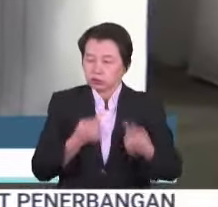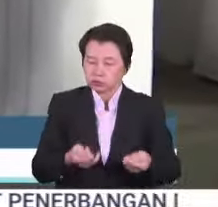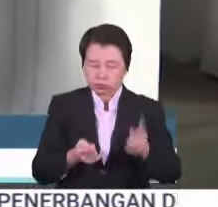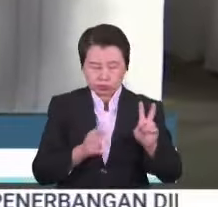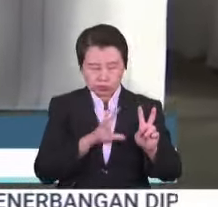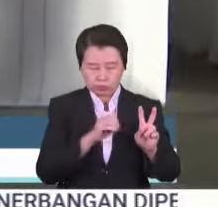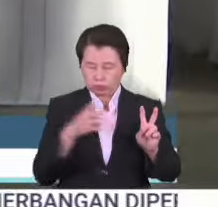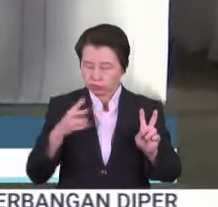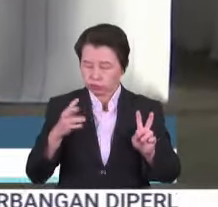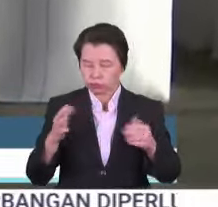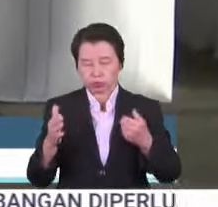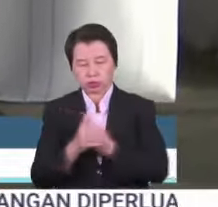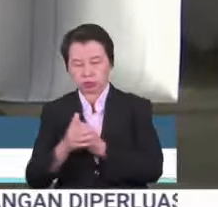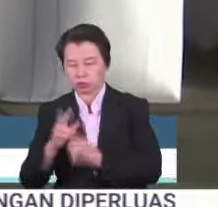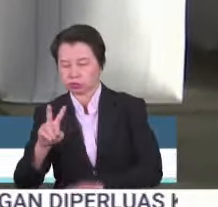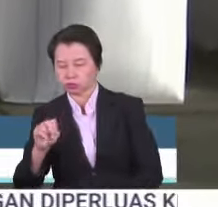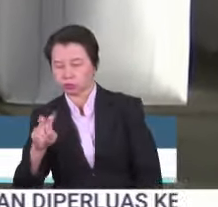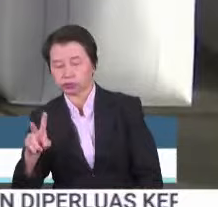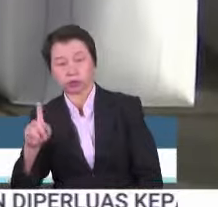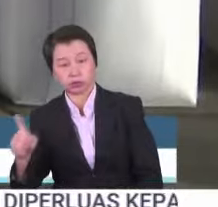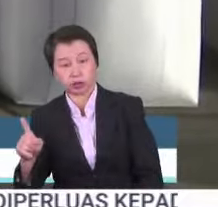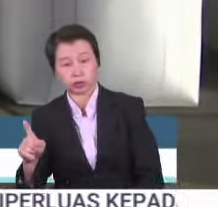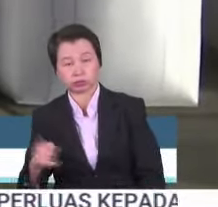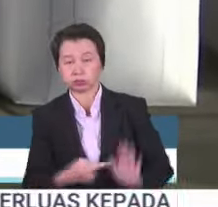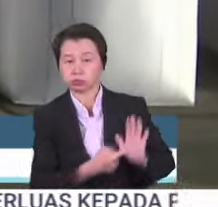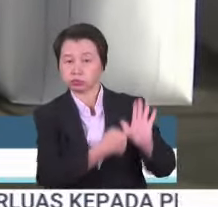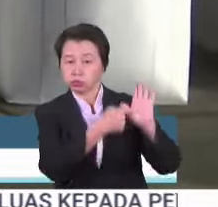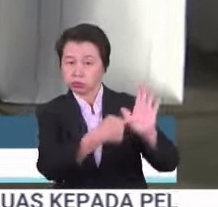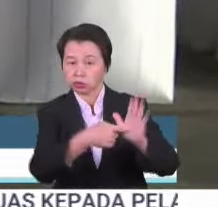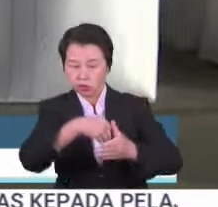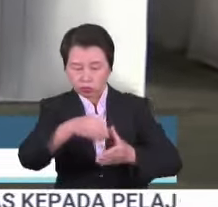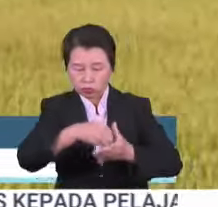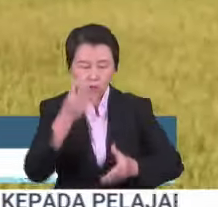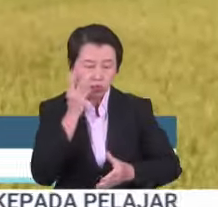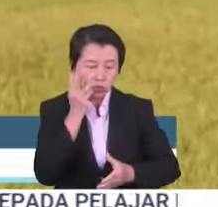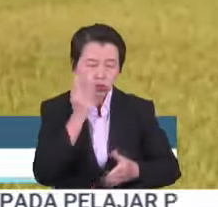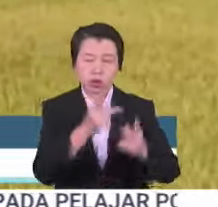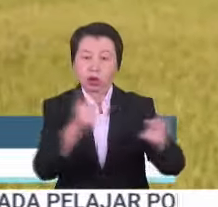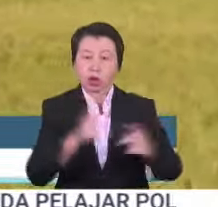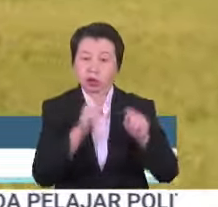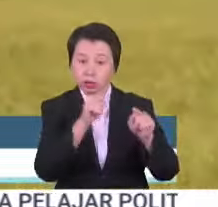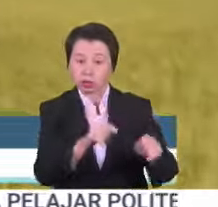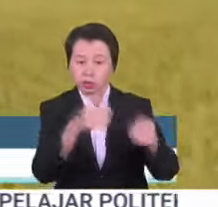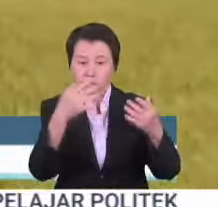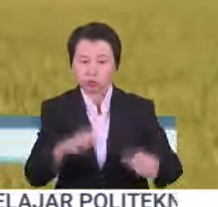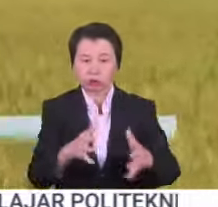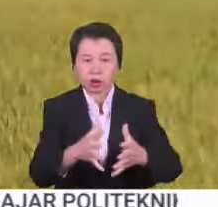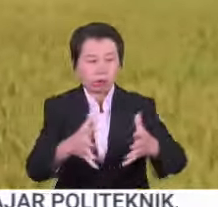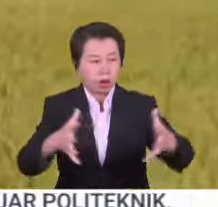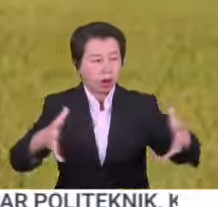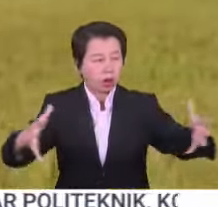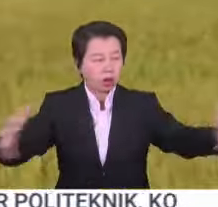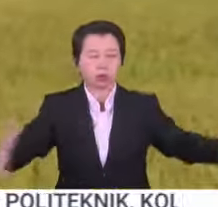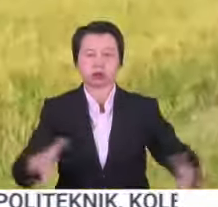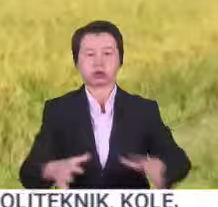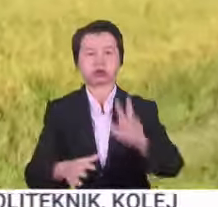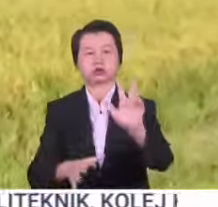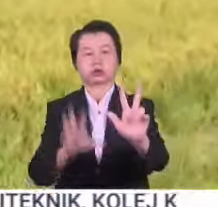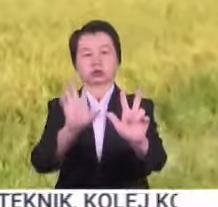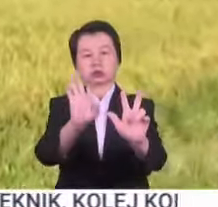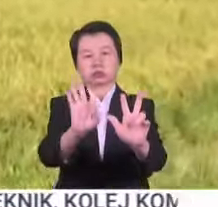2017 hingga 2021 menunjukkan pengeluaran padi kawasan itu telah menyumbang di antara